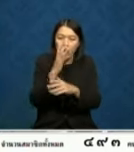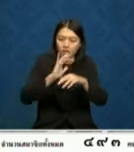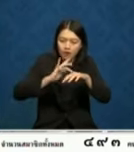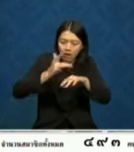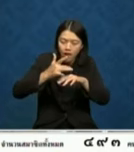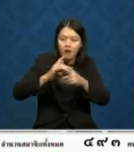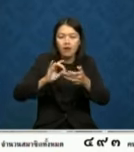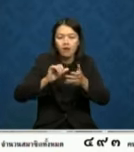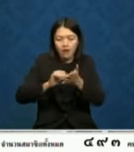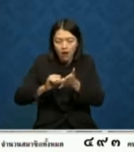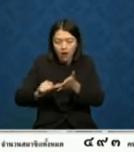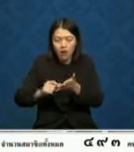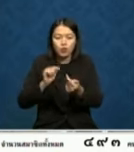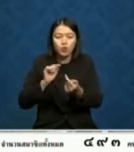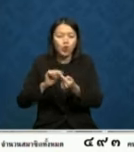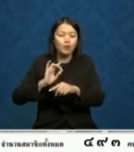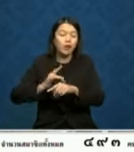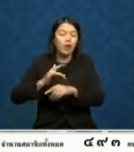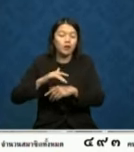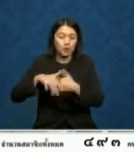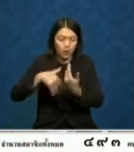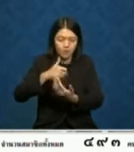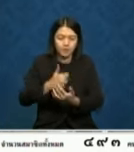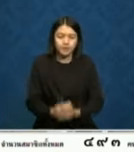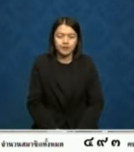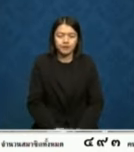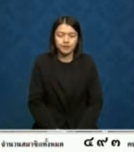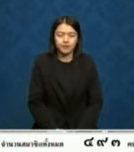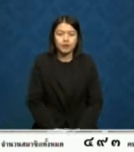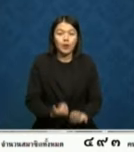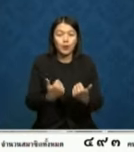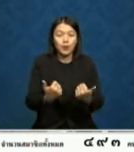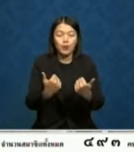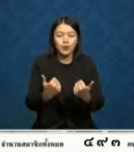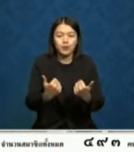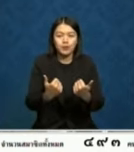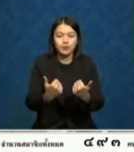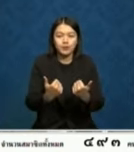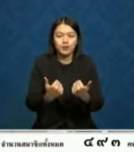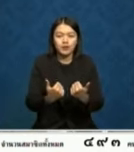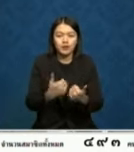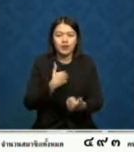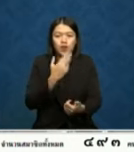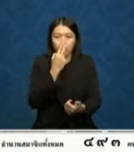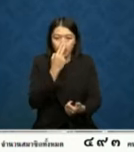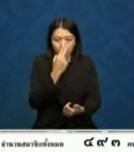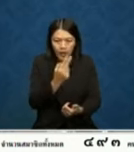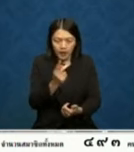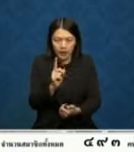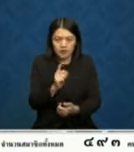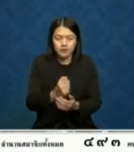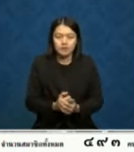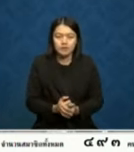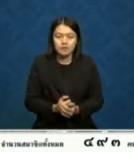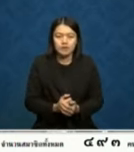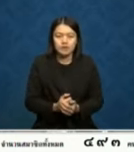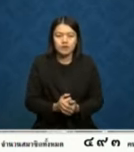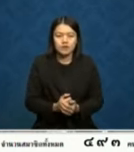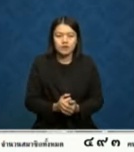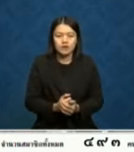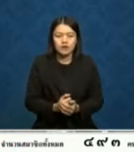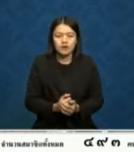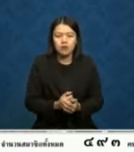ไขปัญหาด้านทรัพยากรธรรมชาติณวันนี้เราเจอสิ่งที่มากัด